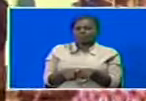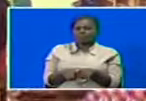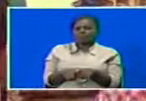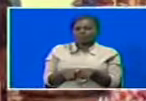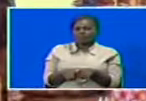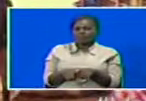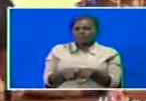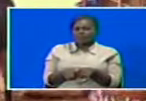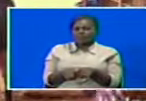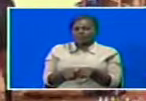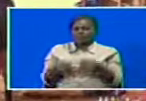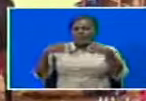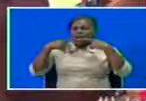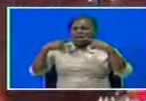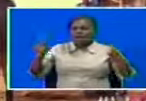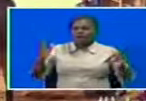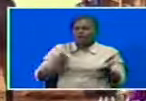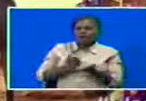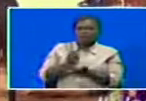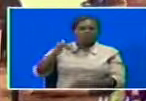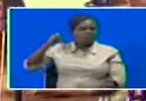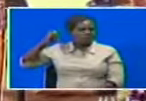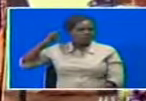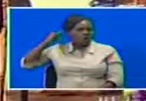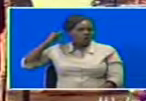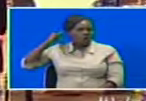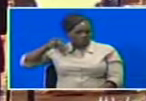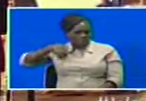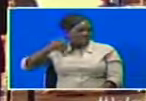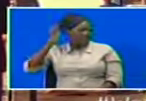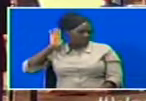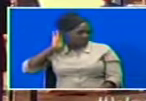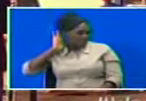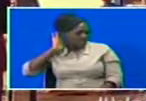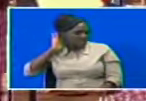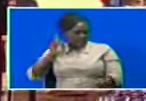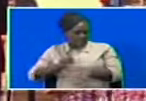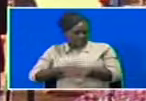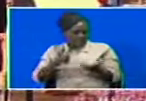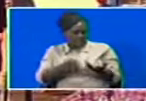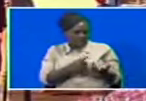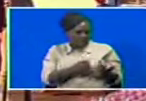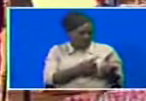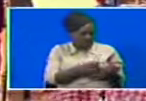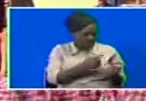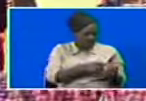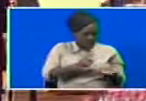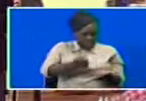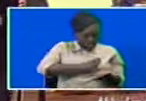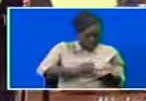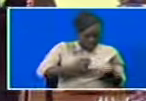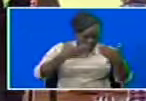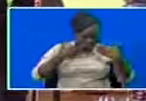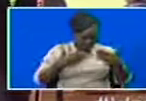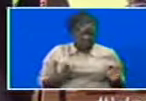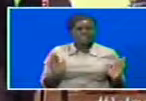iwe transmitted kwa simu chisi tukisikia yende kwa headquarter bali wana count. Ndele document ambayo amesaini nakaa kwa polling station